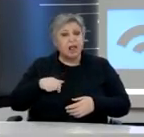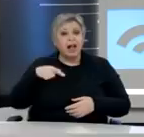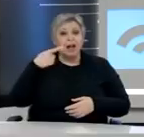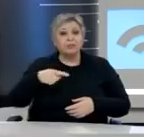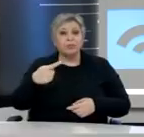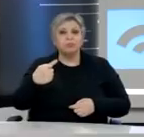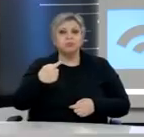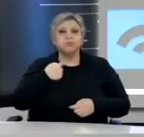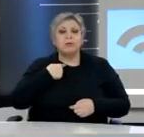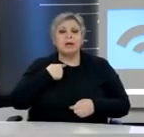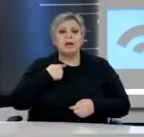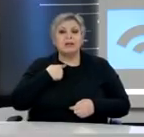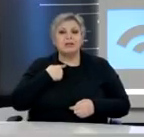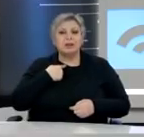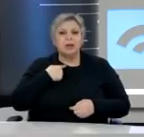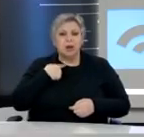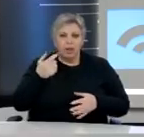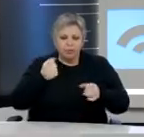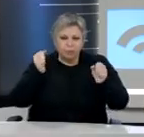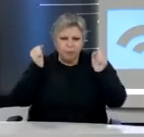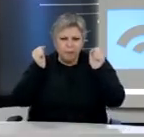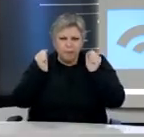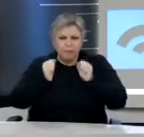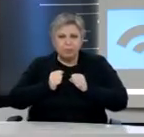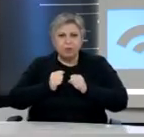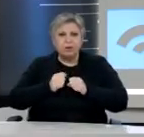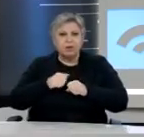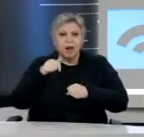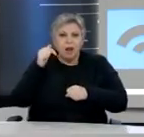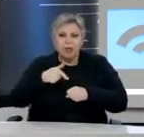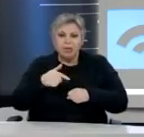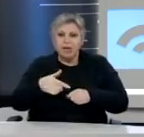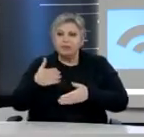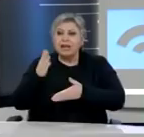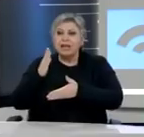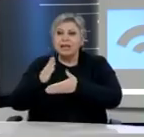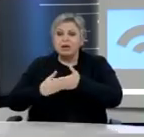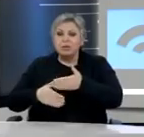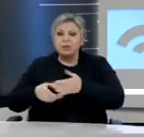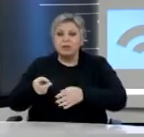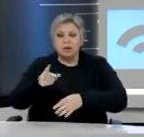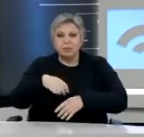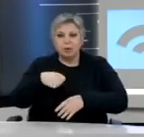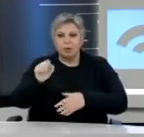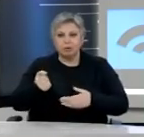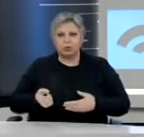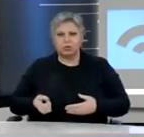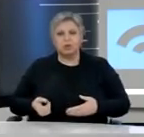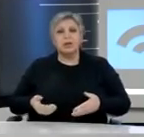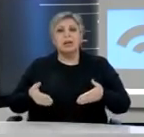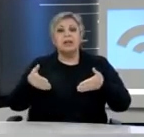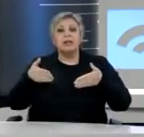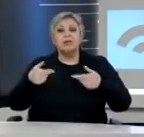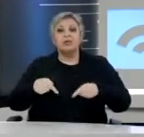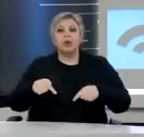400-200 συνετρίβει. Άρα λοιπόν δεν καταλαβαίνω πραγματικά, αν θέλετε, εγώ θέλω σήμερα να μιλήσουμε, γιατί μας ακούει ο